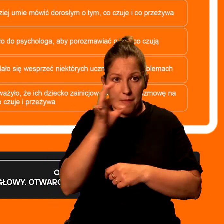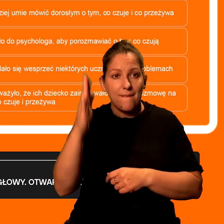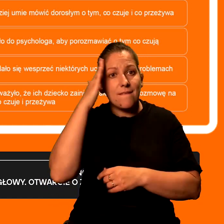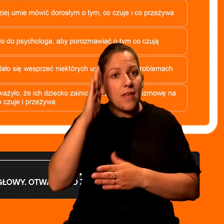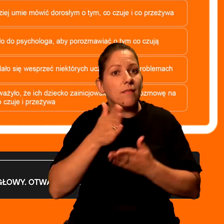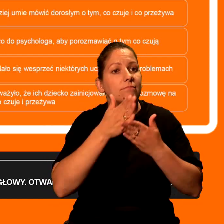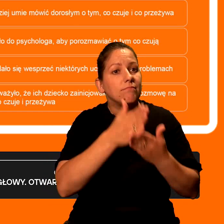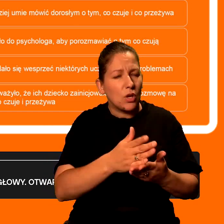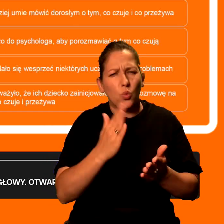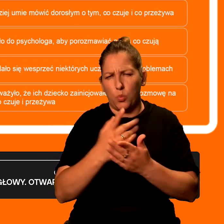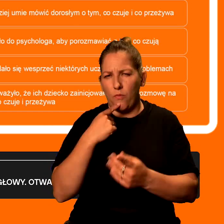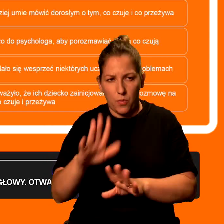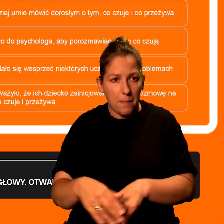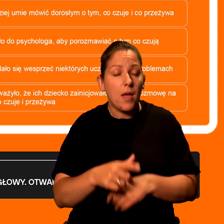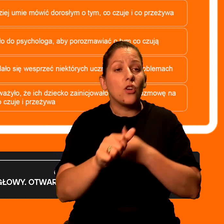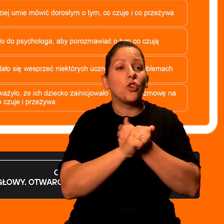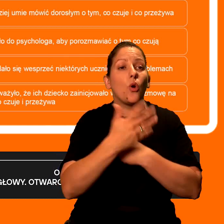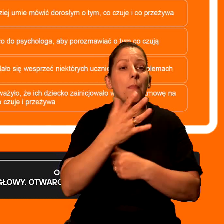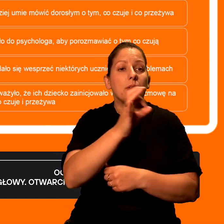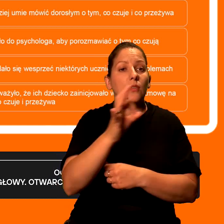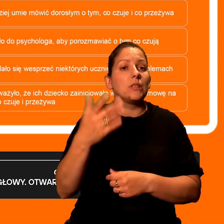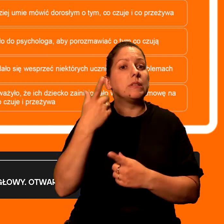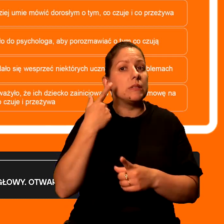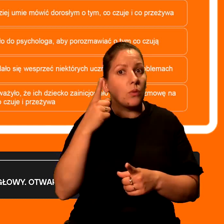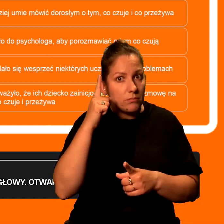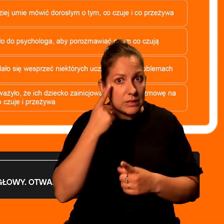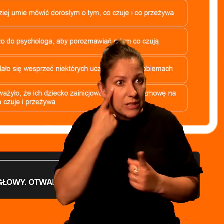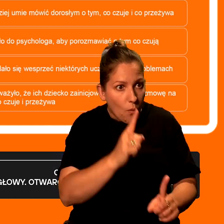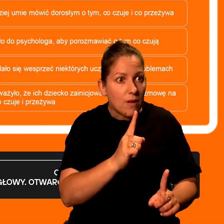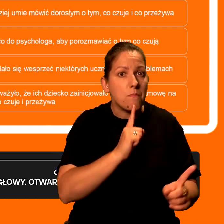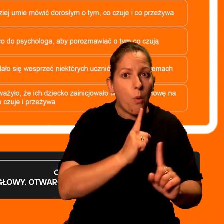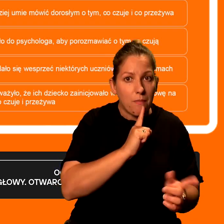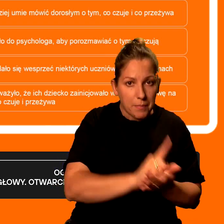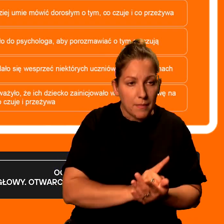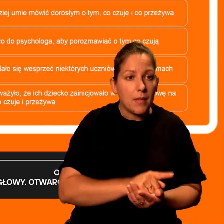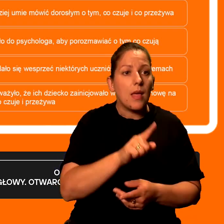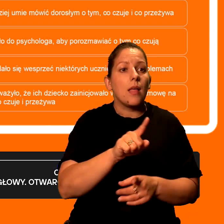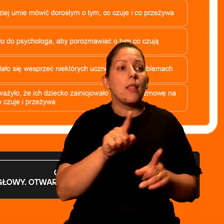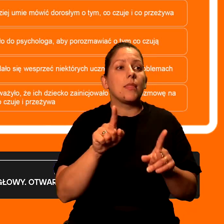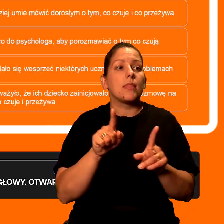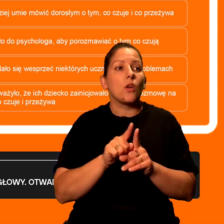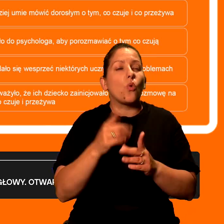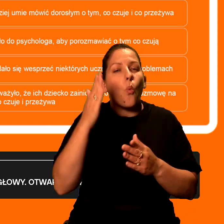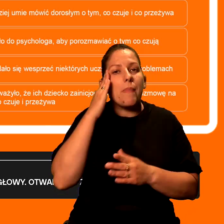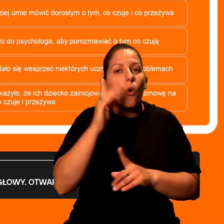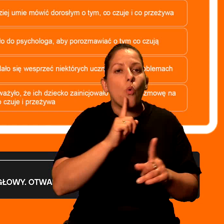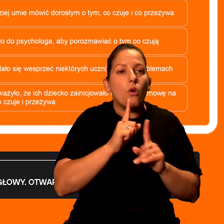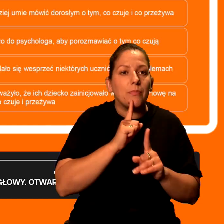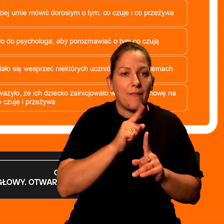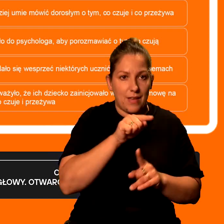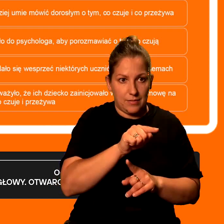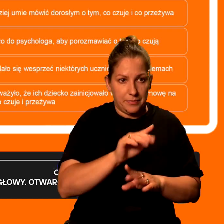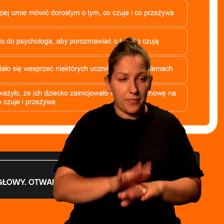innej osobie, to już powiedziałem. 65% uczniów zdarzyło się zauważyć i porozmawiać. Bardziej umieją rozmawiać z dorosłymi. Co